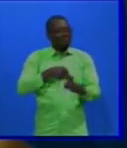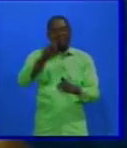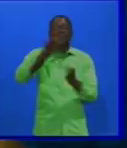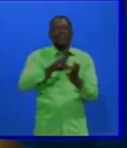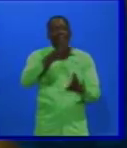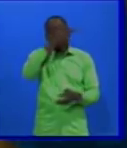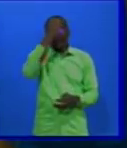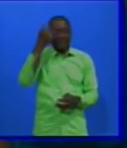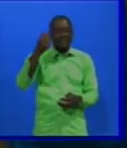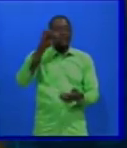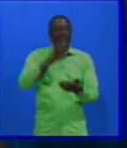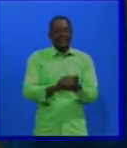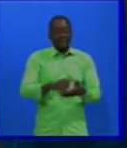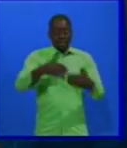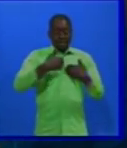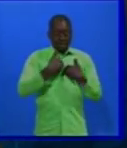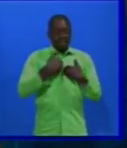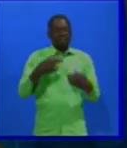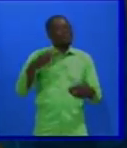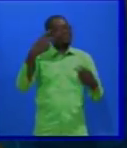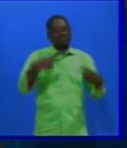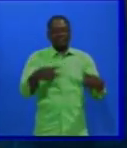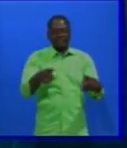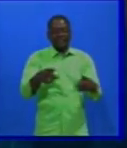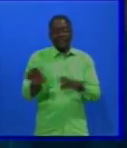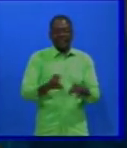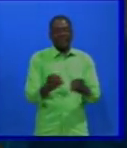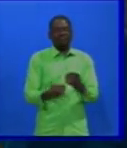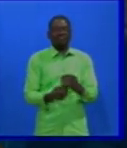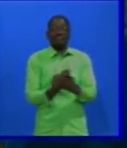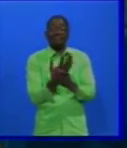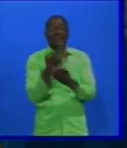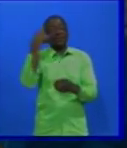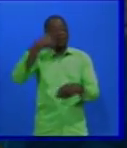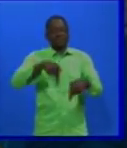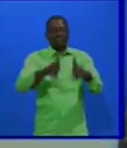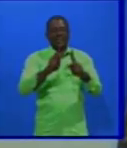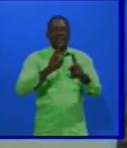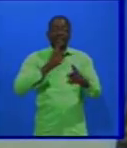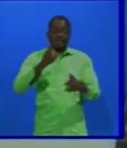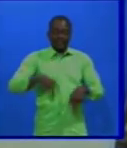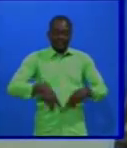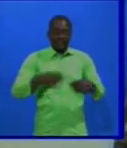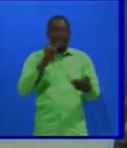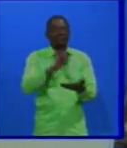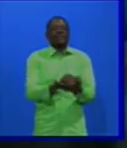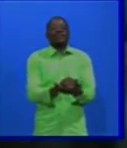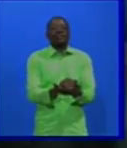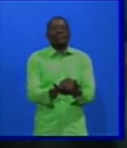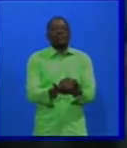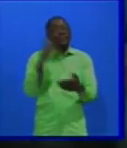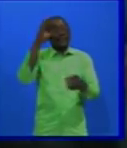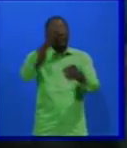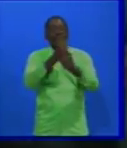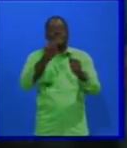des potentialités qu'on a arrivant. Et il s'agit de les faire émerger pour leur permettre de vivre véritablement de leur art. Les lauréats ont reçu